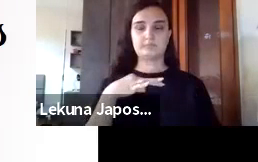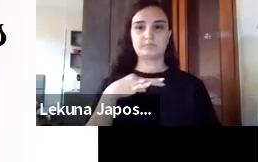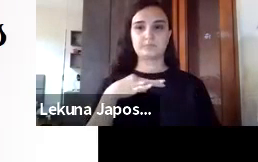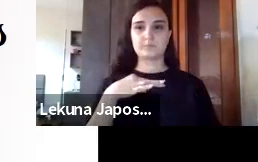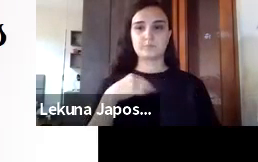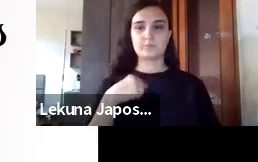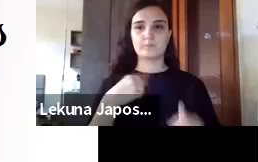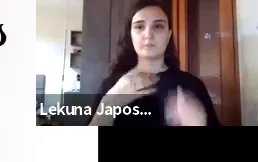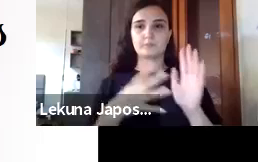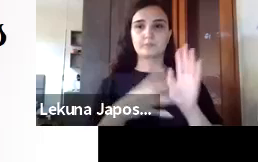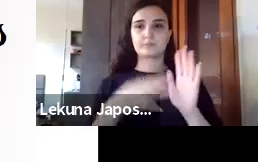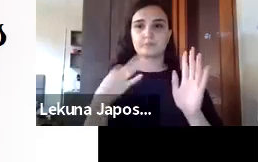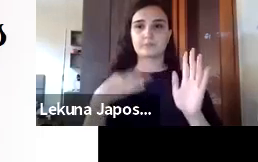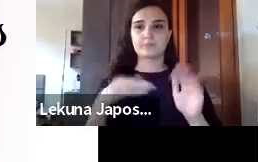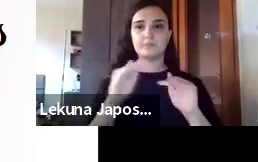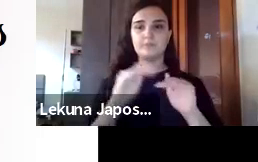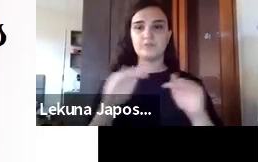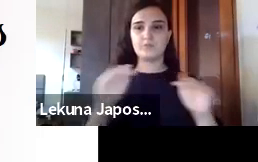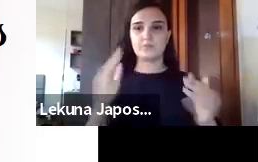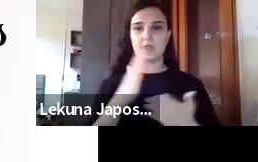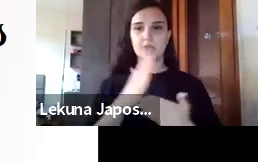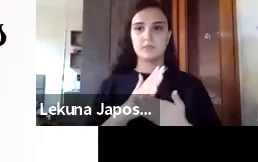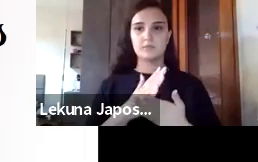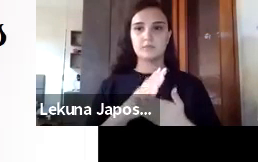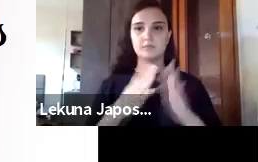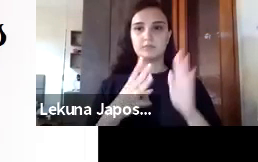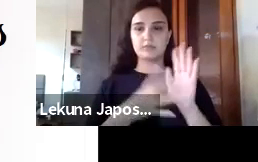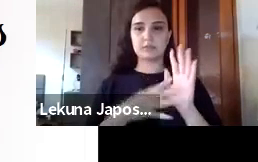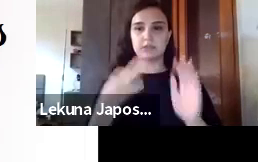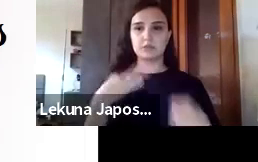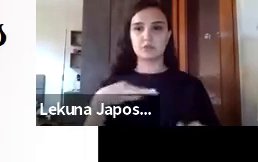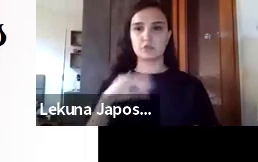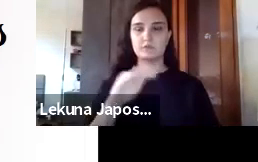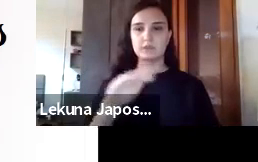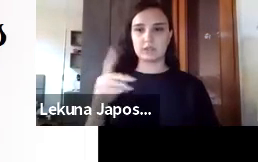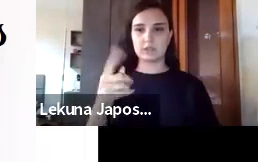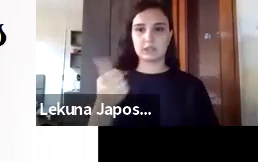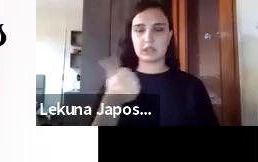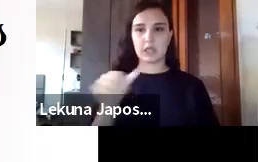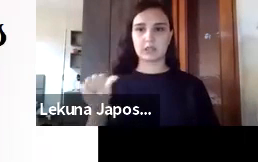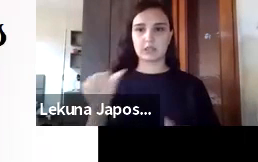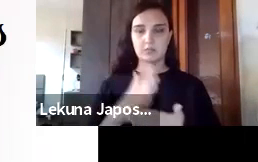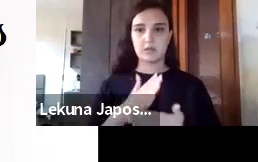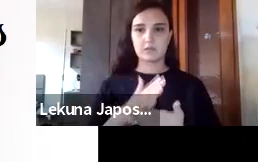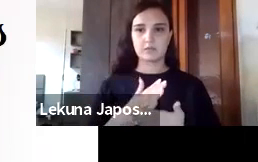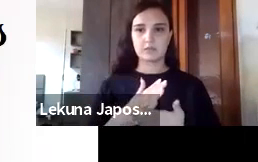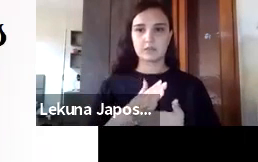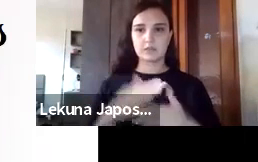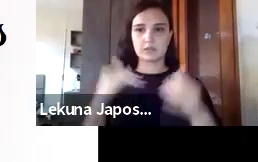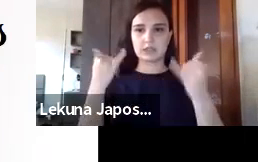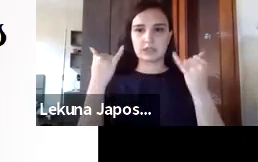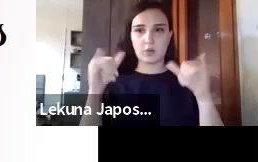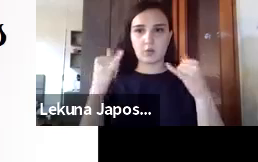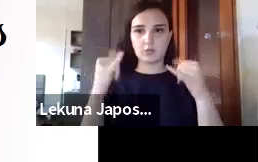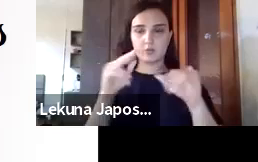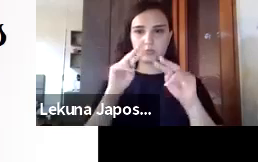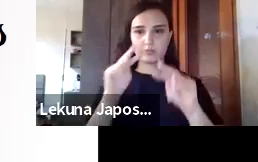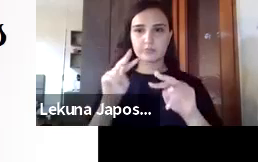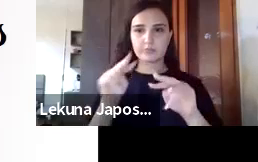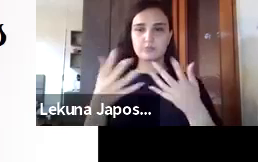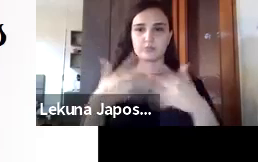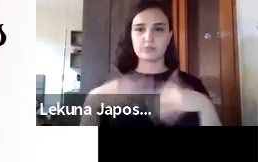მე 9 შვილი მყავსო. და 9 შვილის გარდა მყავს საქონელი, უნდა მოვუარო